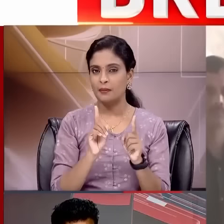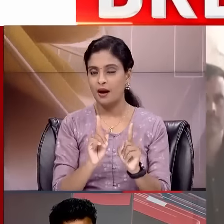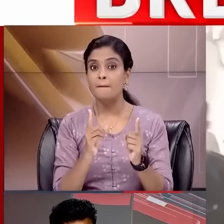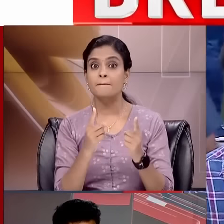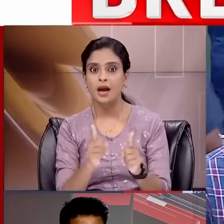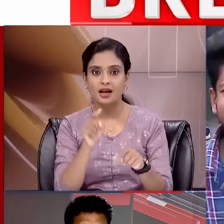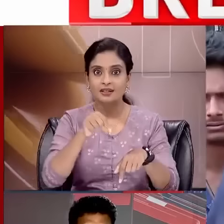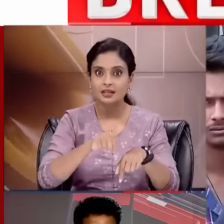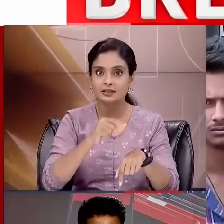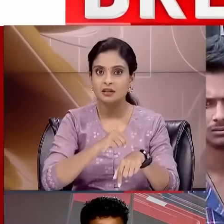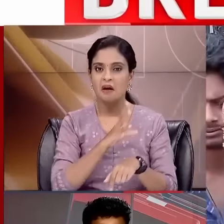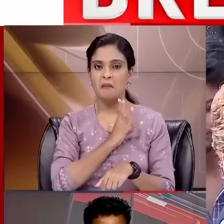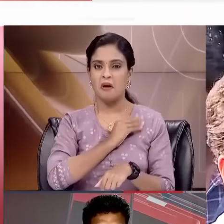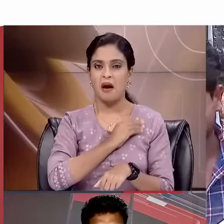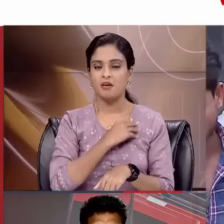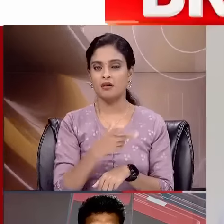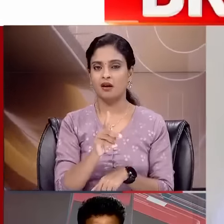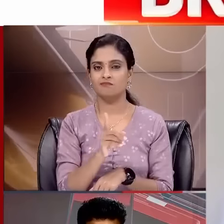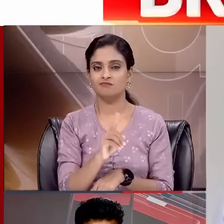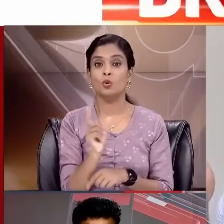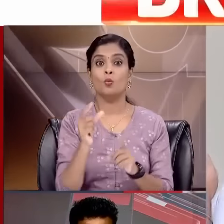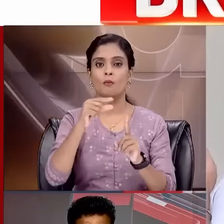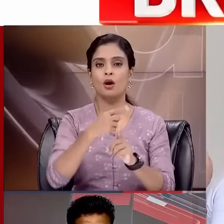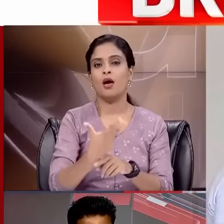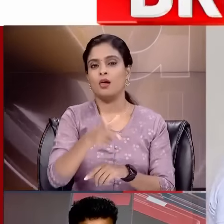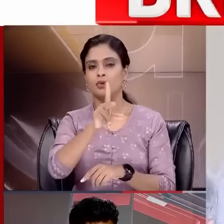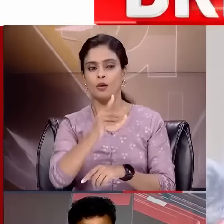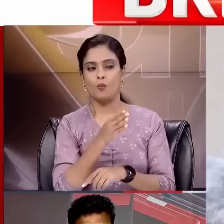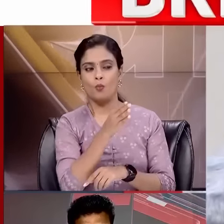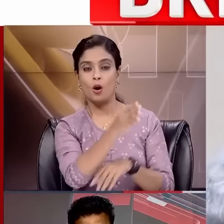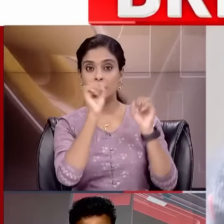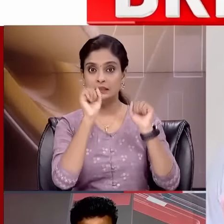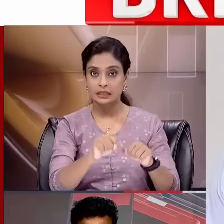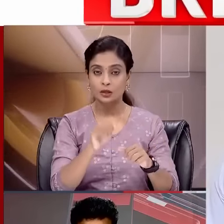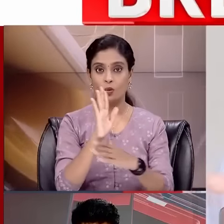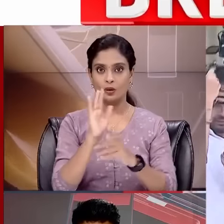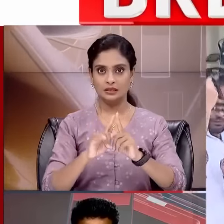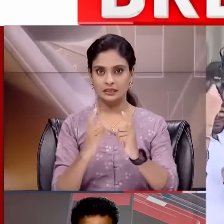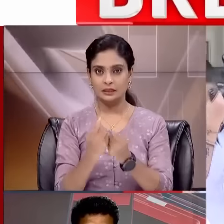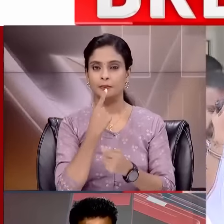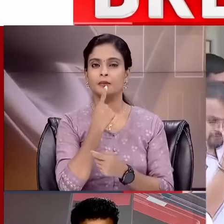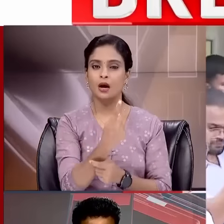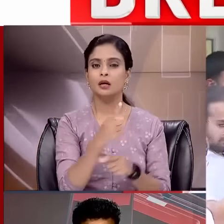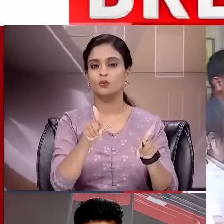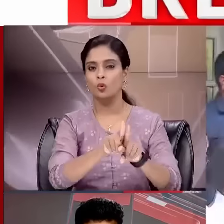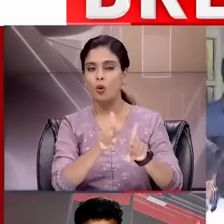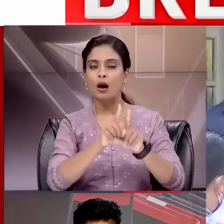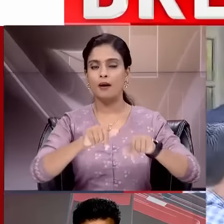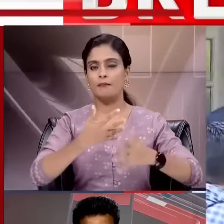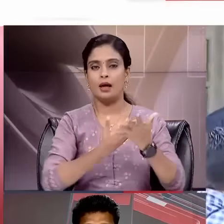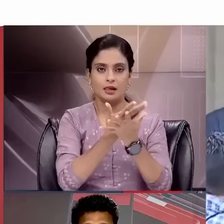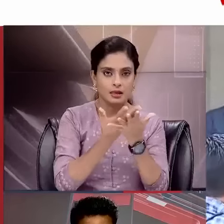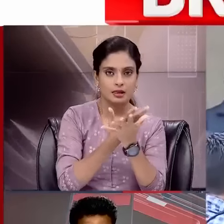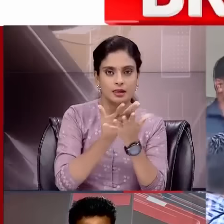പേടിച്ചോടില്ല വീണ്ടും യുപി യിലേക്ക് പോകുമെന്ന കോൺഗ്രസിന്റെ ഒരു പ്രഖ്യാപനമായി വേണം ഈ ഒരു ചർച്ചകളെ അല്ലെങ്കിൽ തീരുമാനത്തിലേക്ക് എത്താൻ പോകുന്ന ഈ